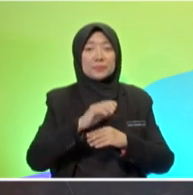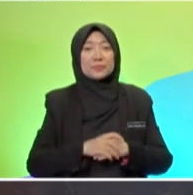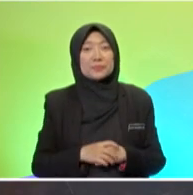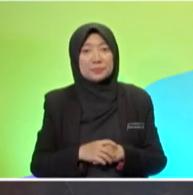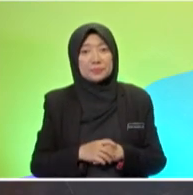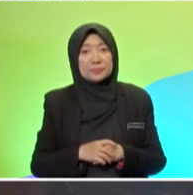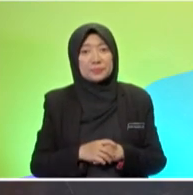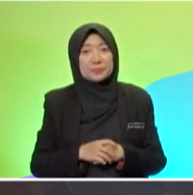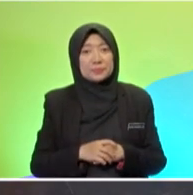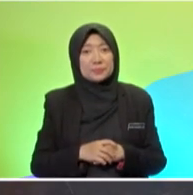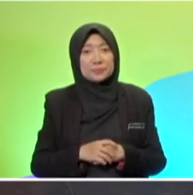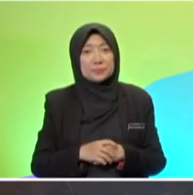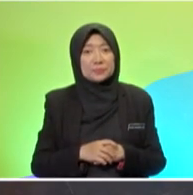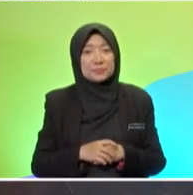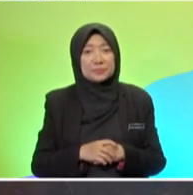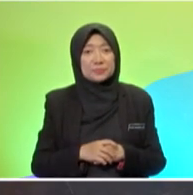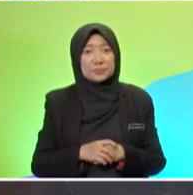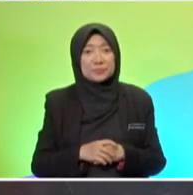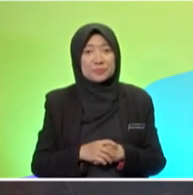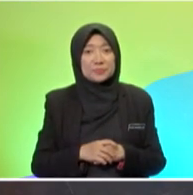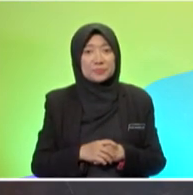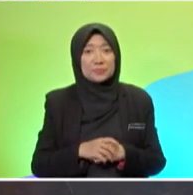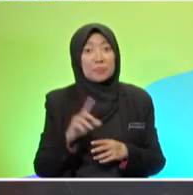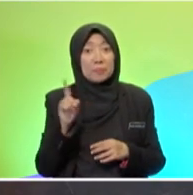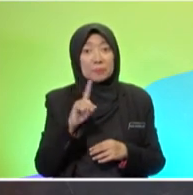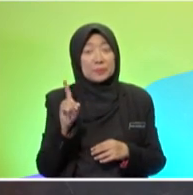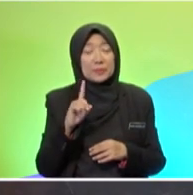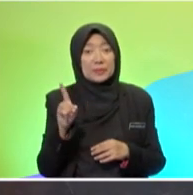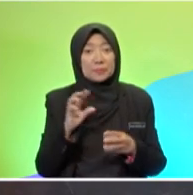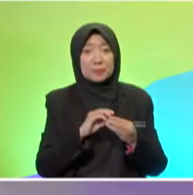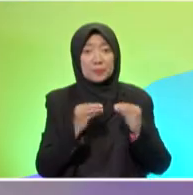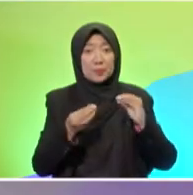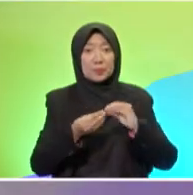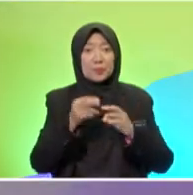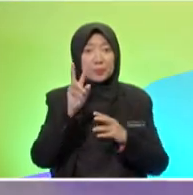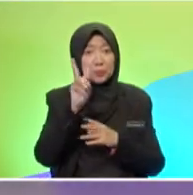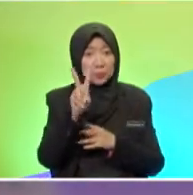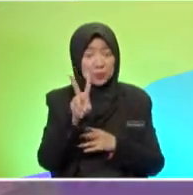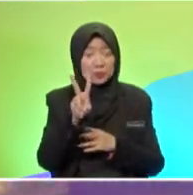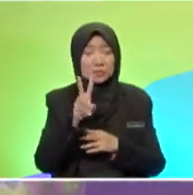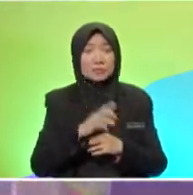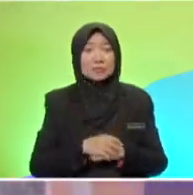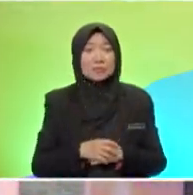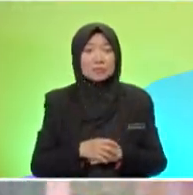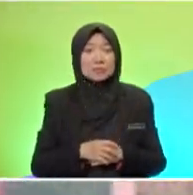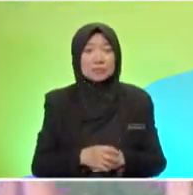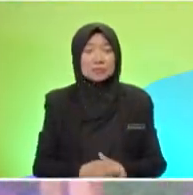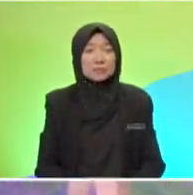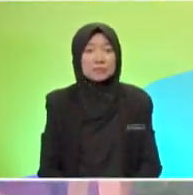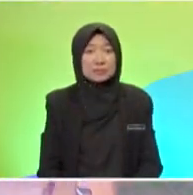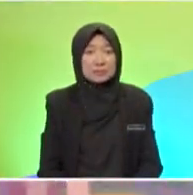dua. Nombor dua. Mana ya? Mana? Mira tengok. Ada tak ikan nombor